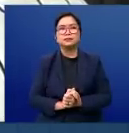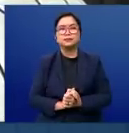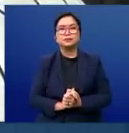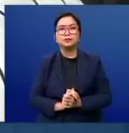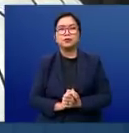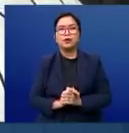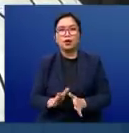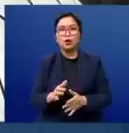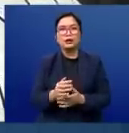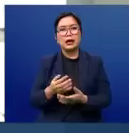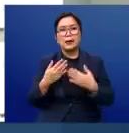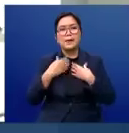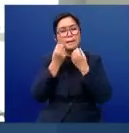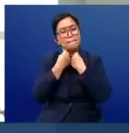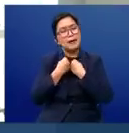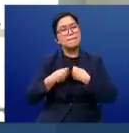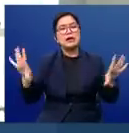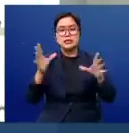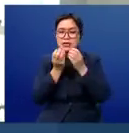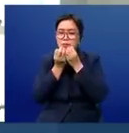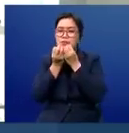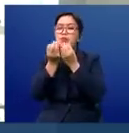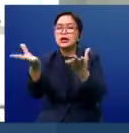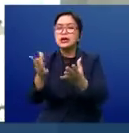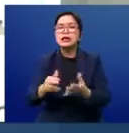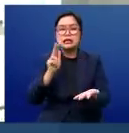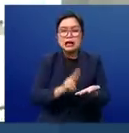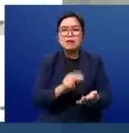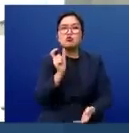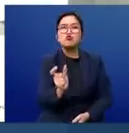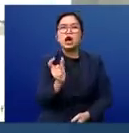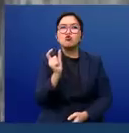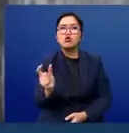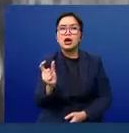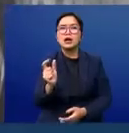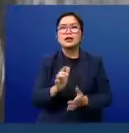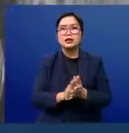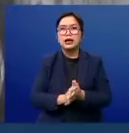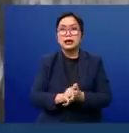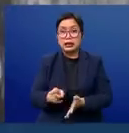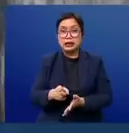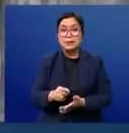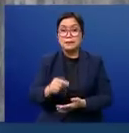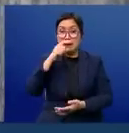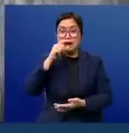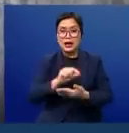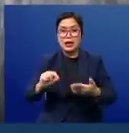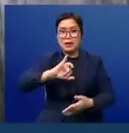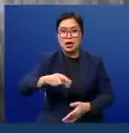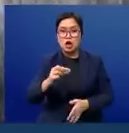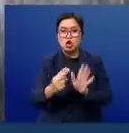Hai meski kebebasan berpendapat dijamin undang-undang menurut wakil ketua TKN Johnny G plate namun dibatasi dengan aturan hukum